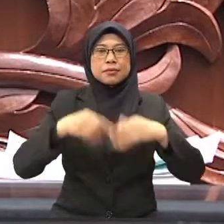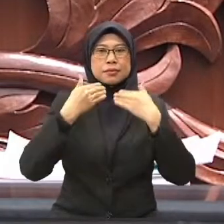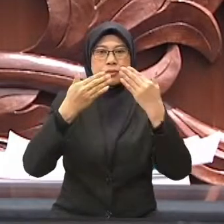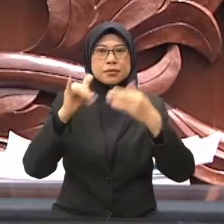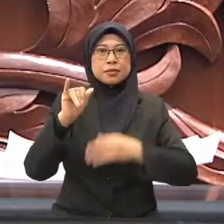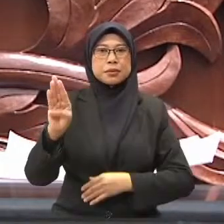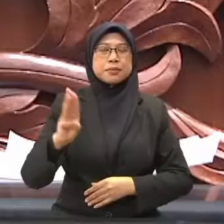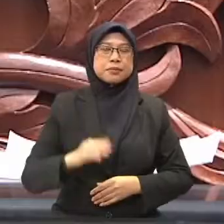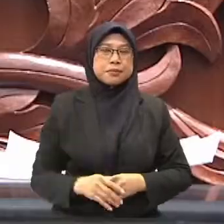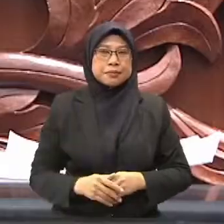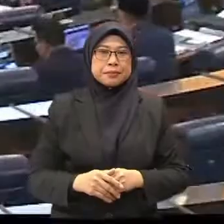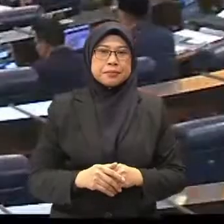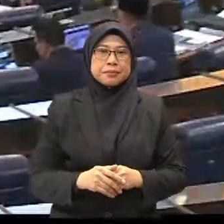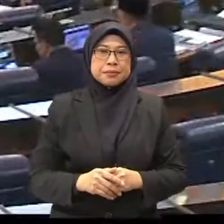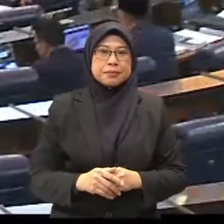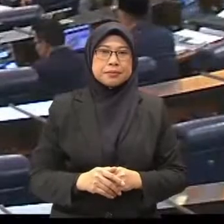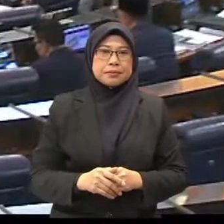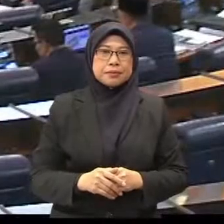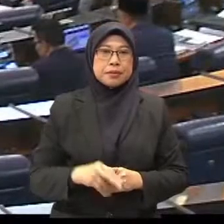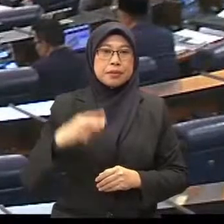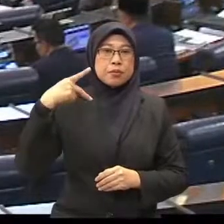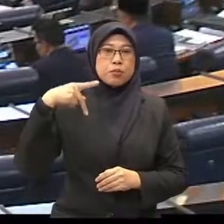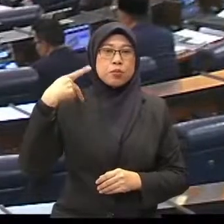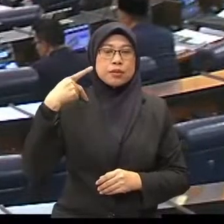kasih yang berhormatan